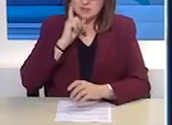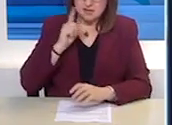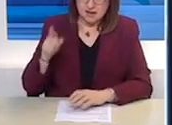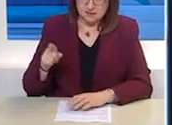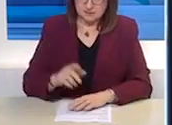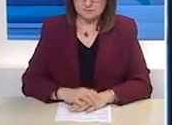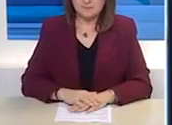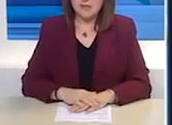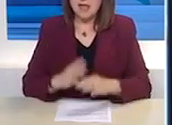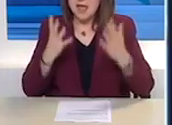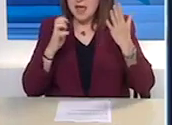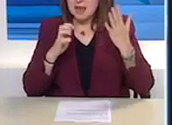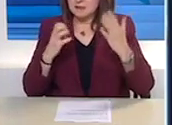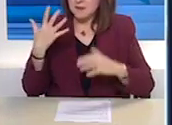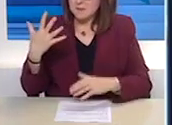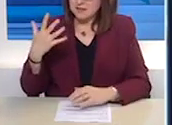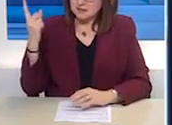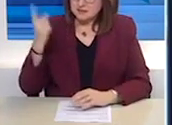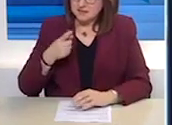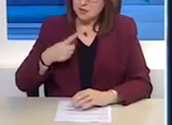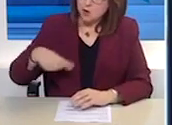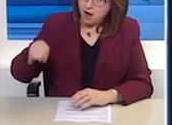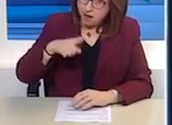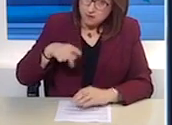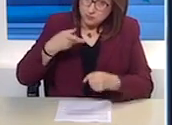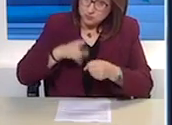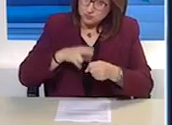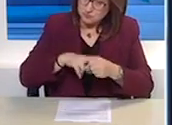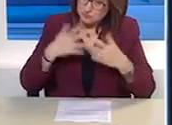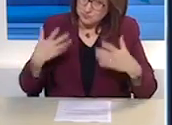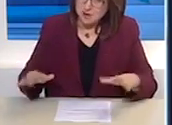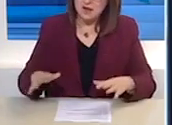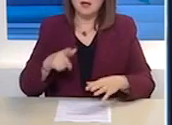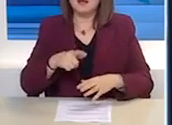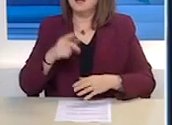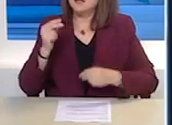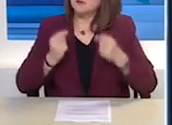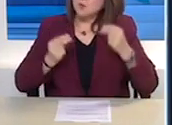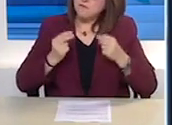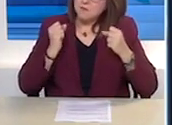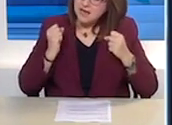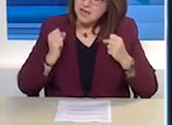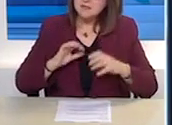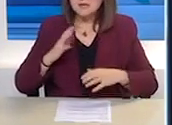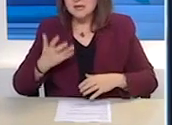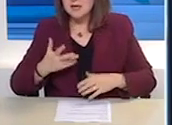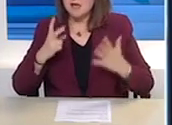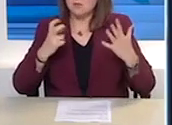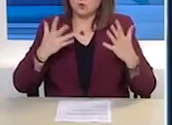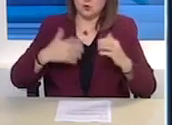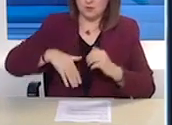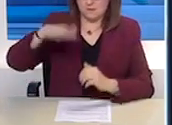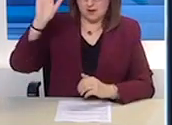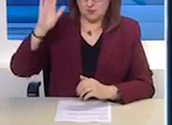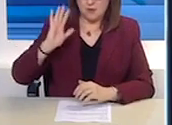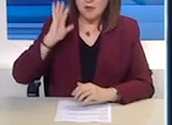Το 95% είχαν κάποιο υποκείμενο νόσημα ή και ηλικία 70 ετών και άνω. Έχουν διενεργηθεί